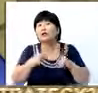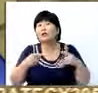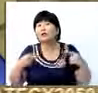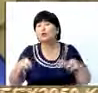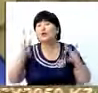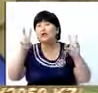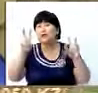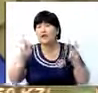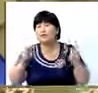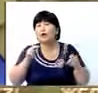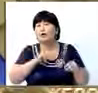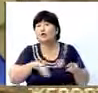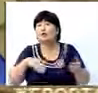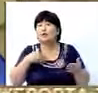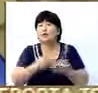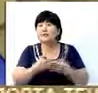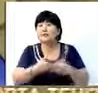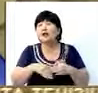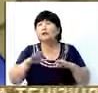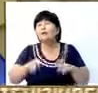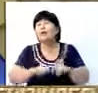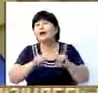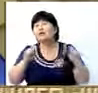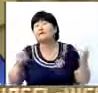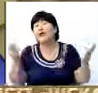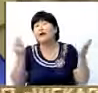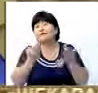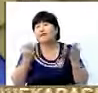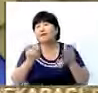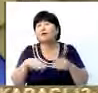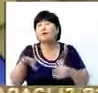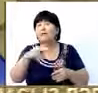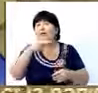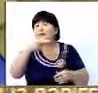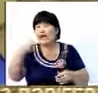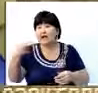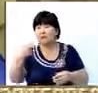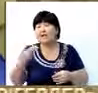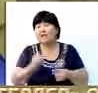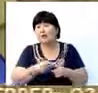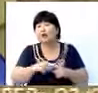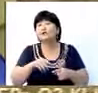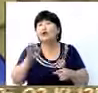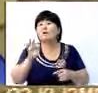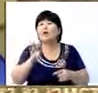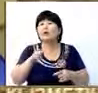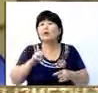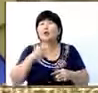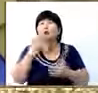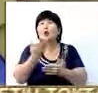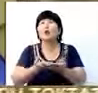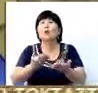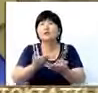тақырыпта жұмыс жасадық. Балалар презентация, фильмдер осы тақырыптарды осындай формаларда